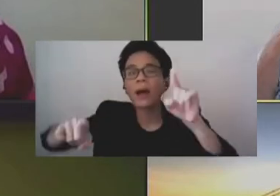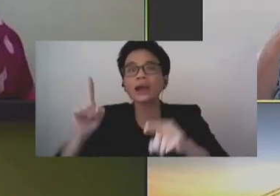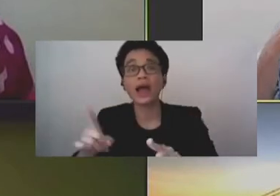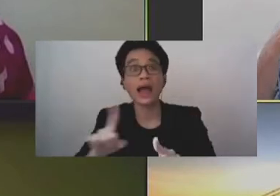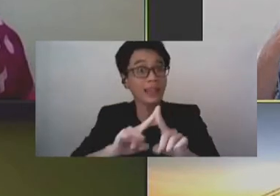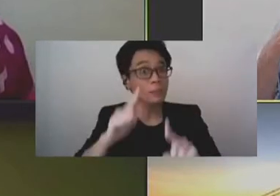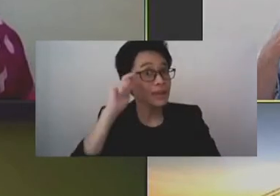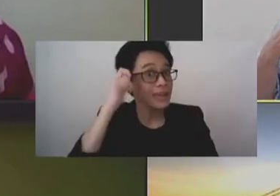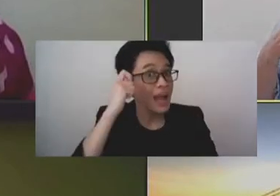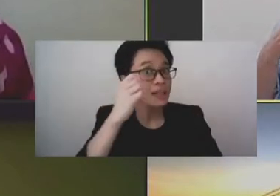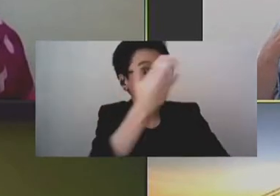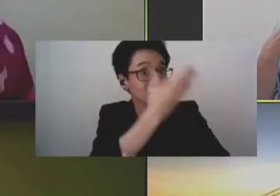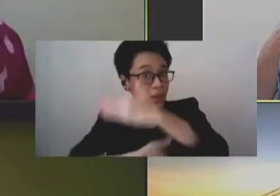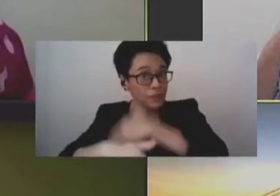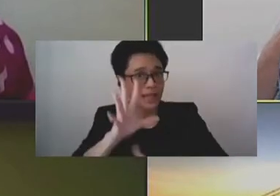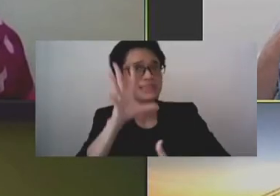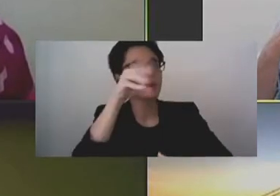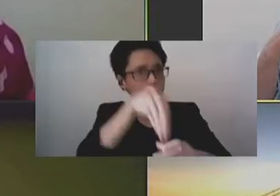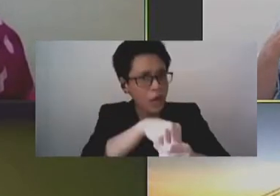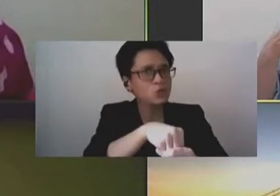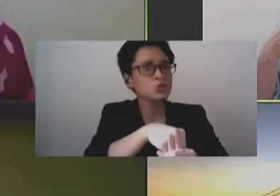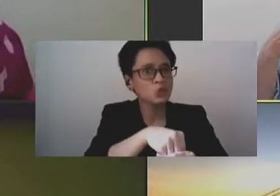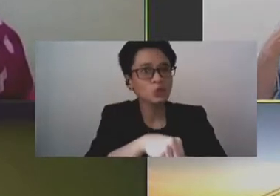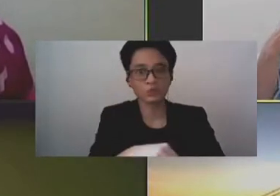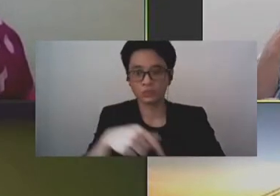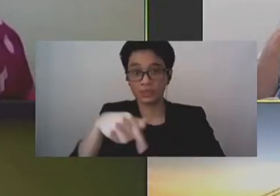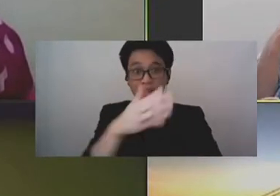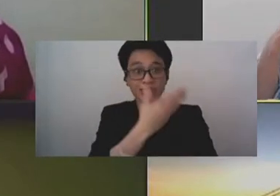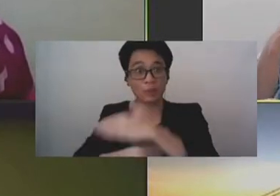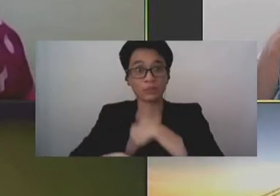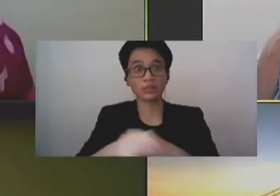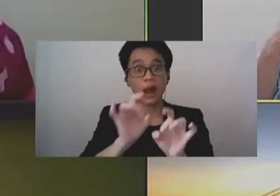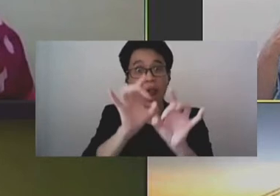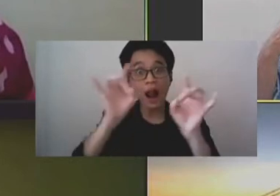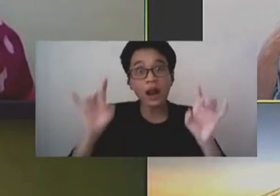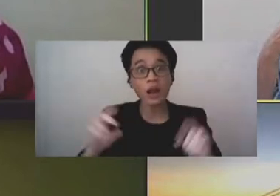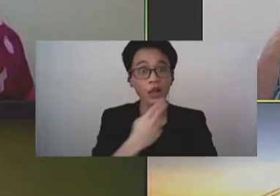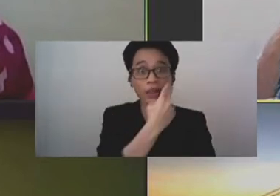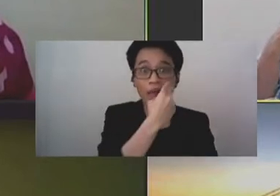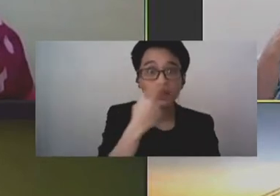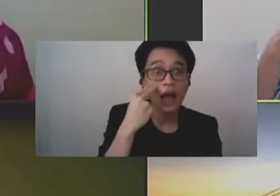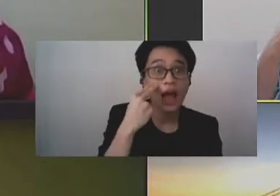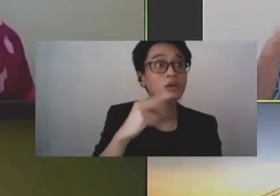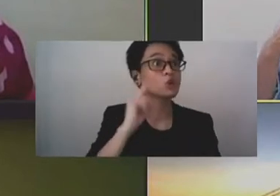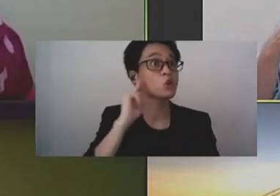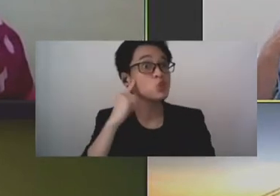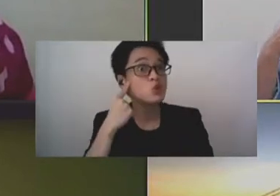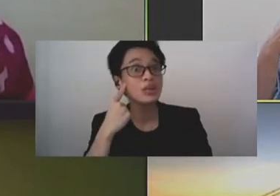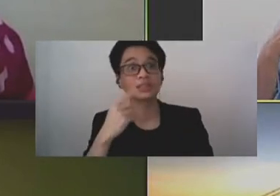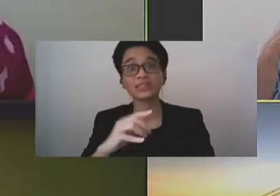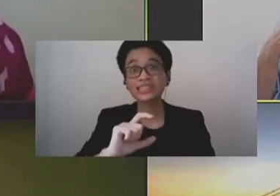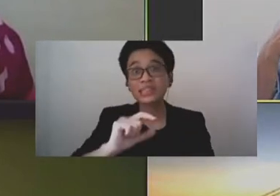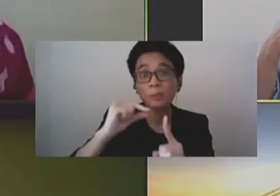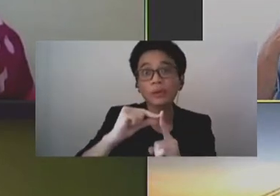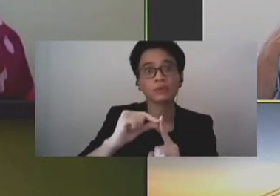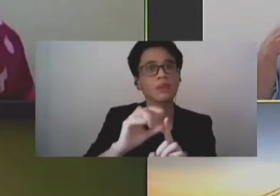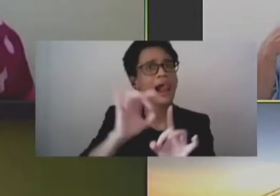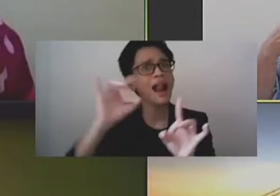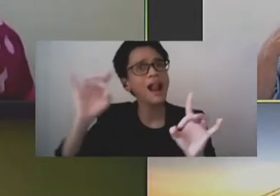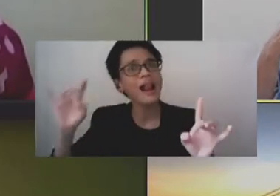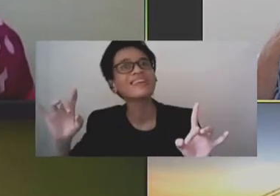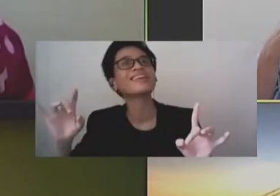gitu. Bahwa ada teman-teman kita yang tunanetra, ada teman-teman kita yang tuli, ada teman-teman kita yang sipi gitu. Dan anak-anak